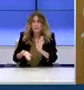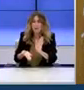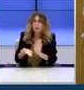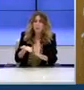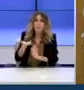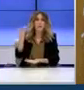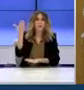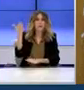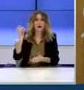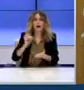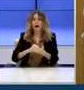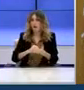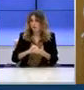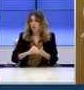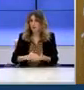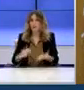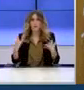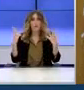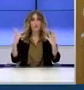80%,